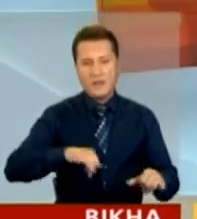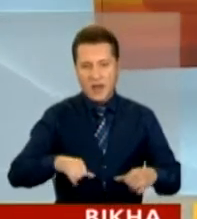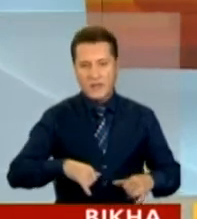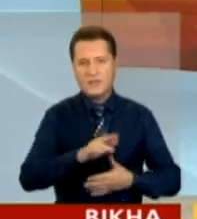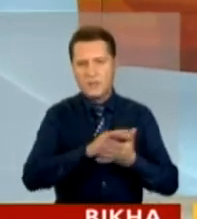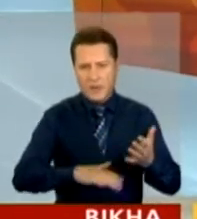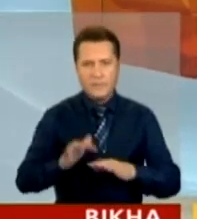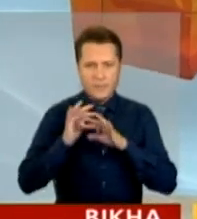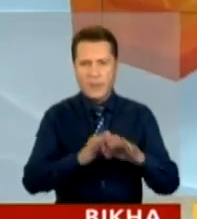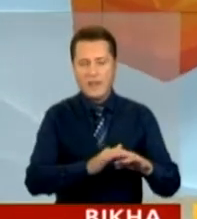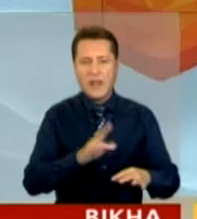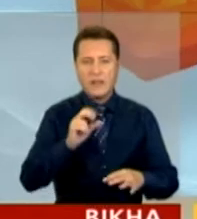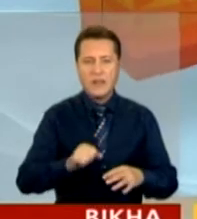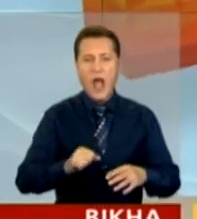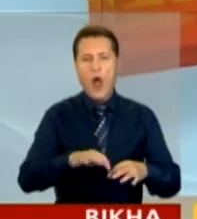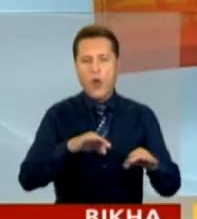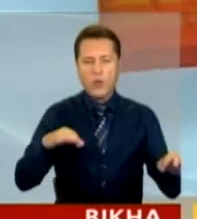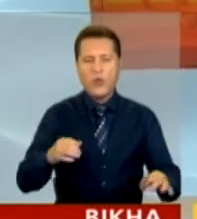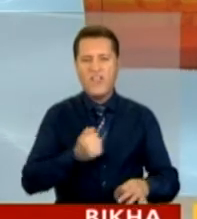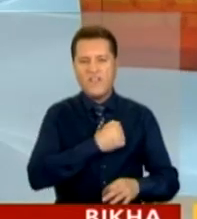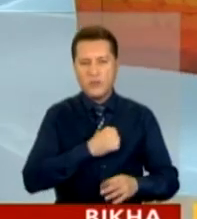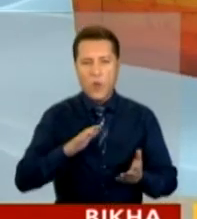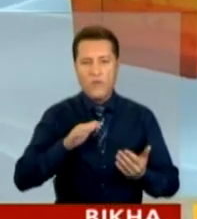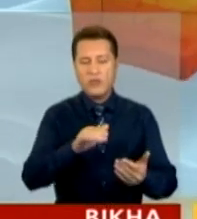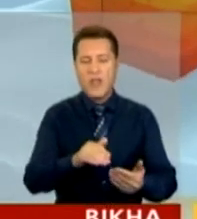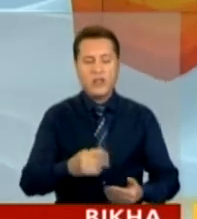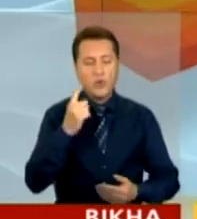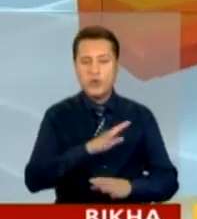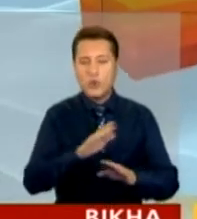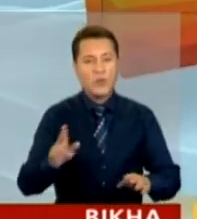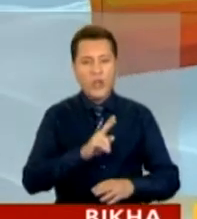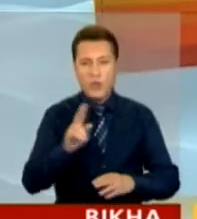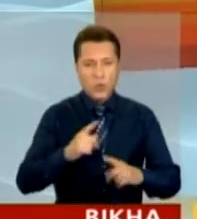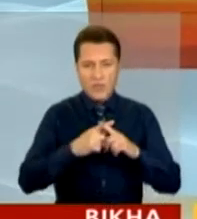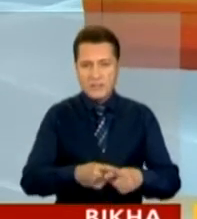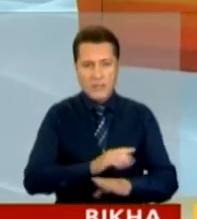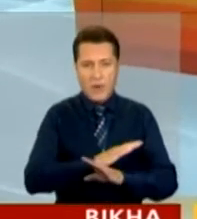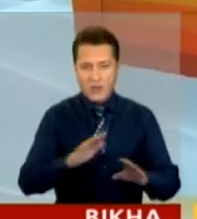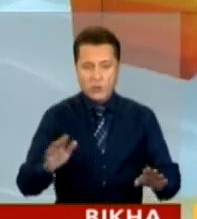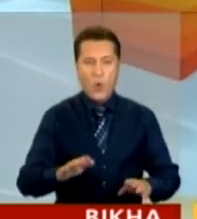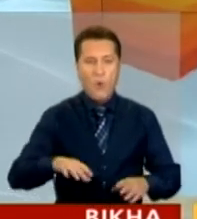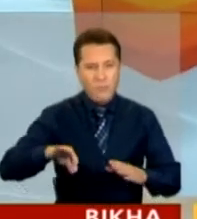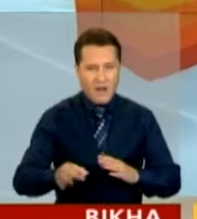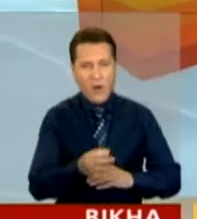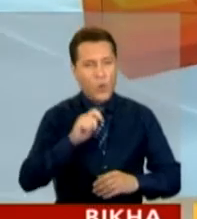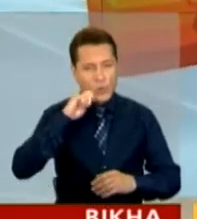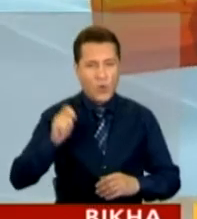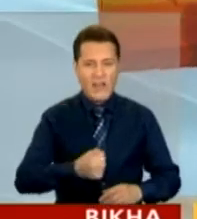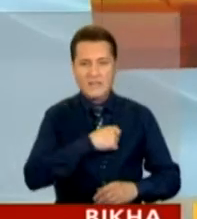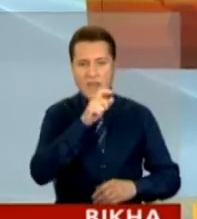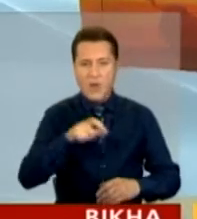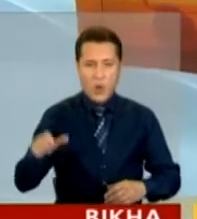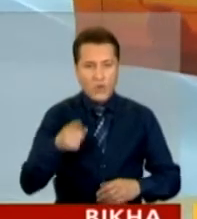і нападають на колони військової техніки. І жодного, хто би склав зброю, ба більше, бойовики провокують українських вояків